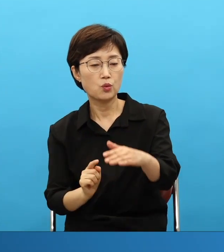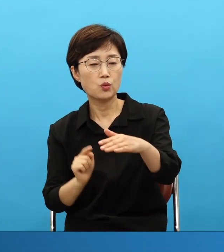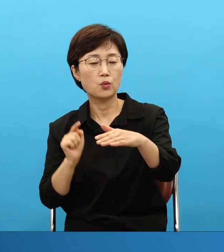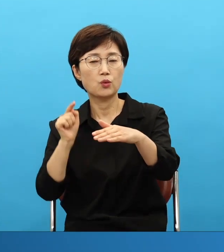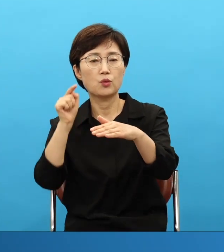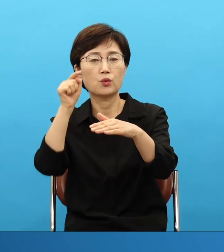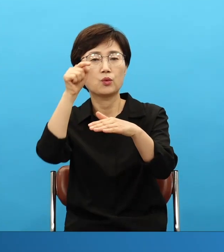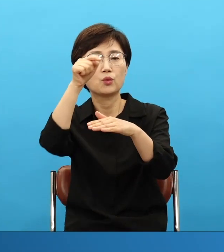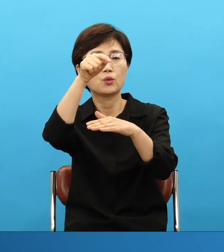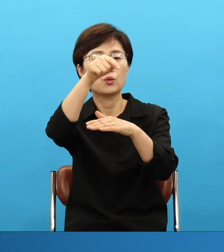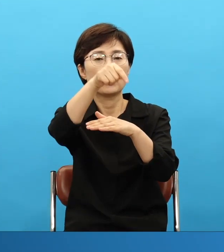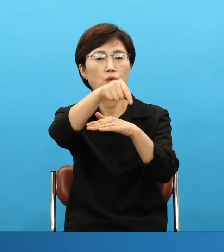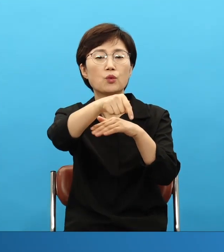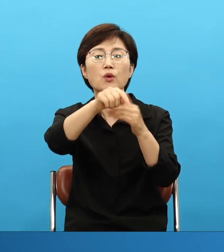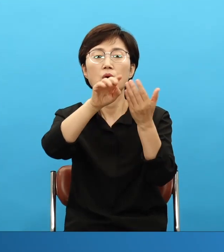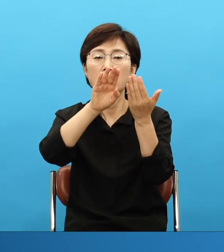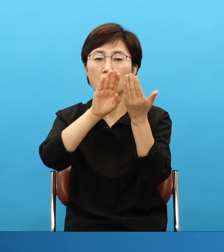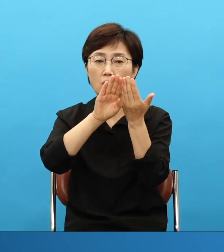나을